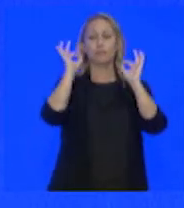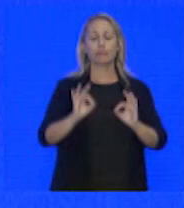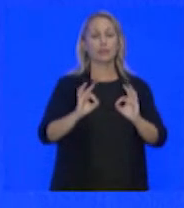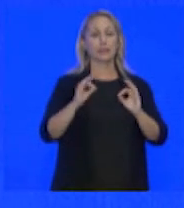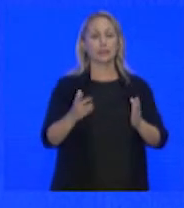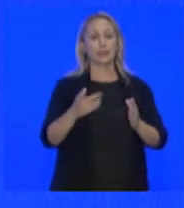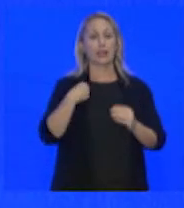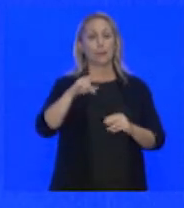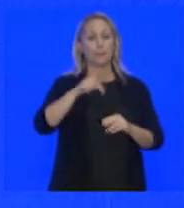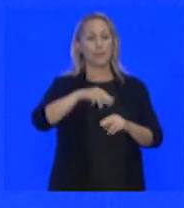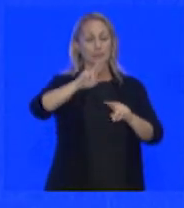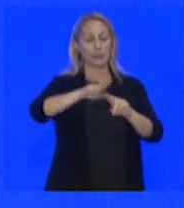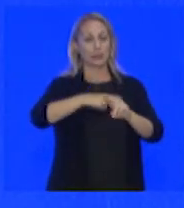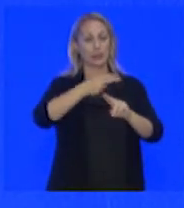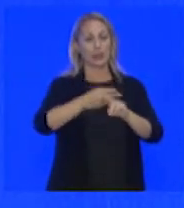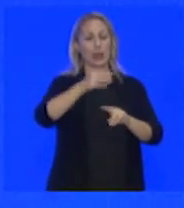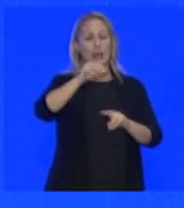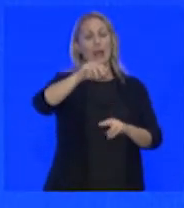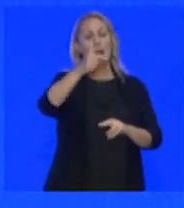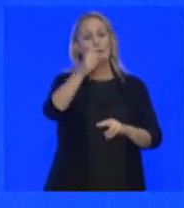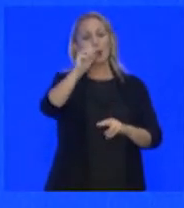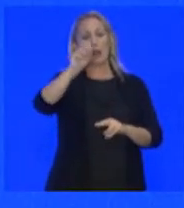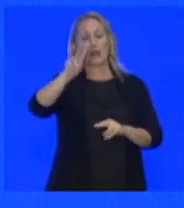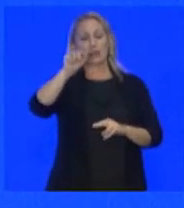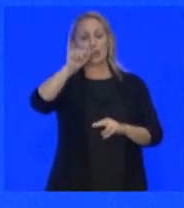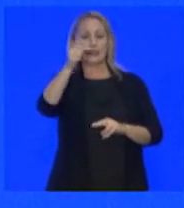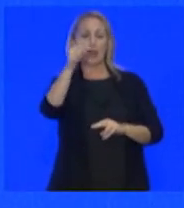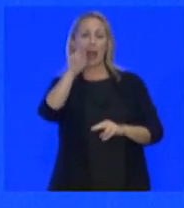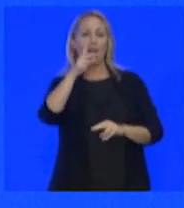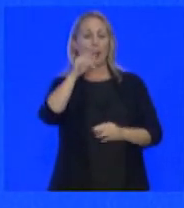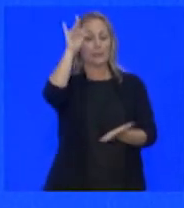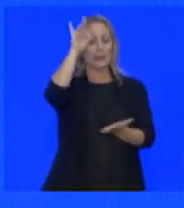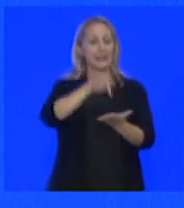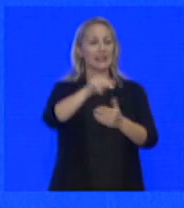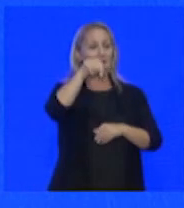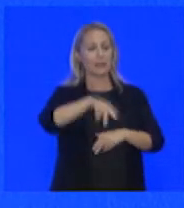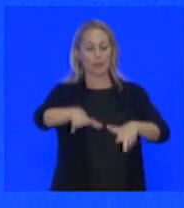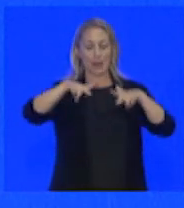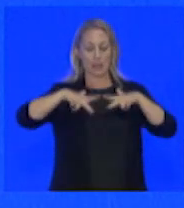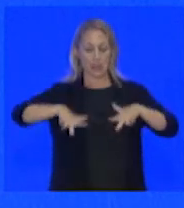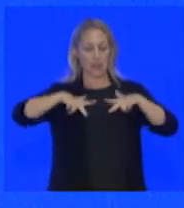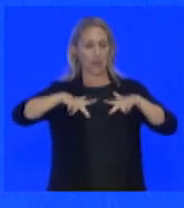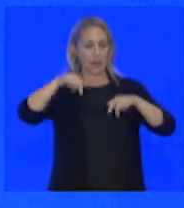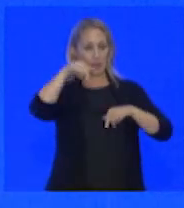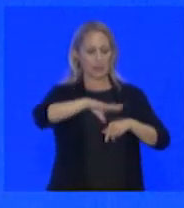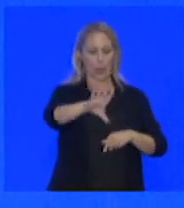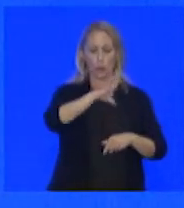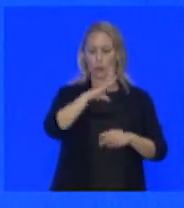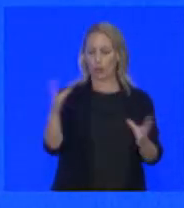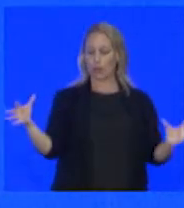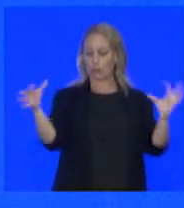η ηλεκτρονική πύλη gov.gr, η κεντρική γέφυρα αλληλεπίδρασης του πολίτη με το